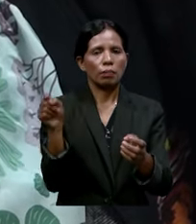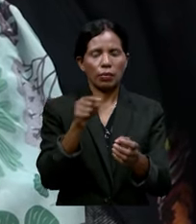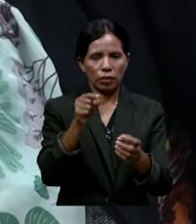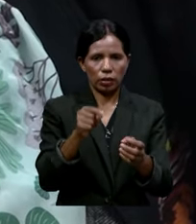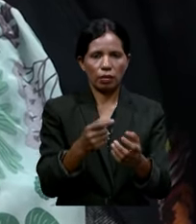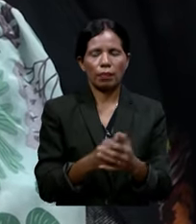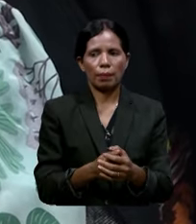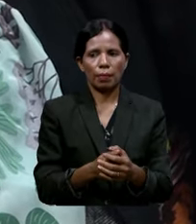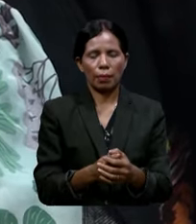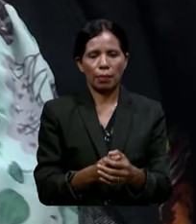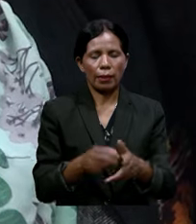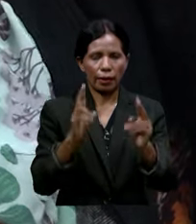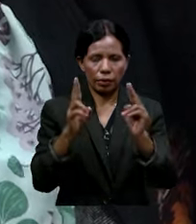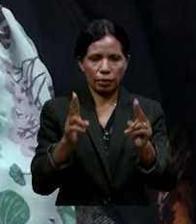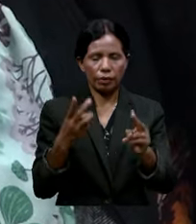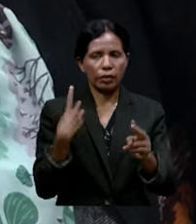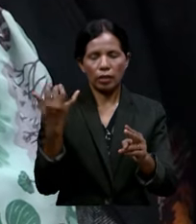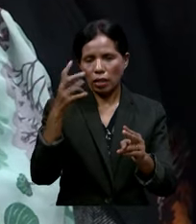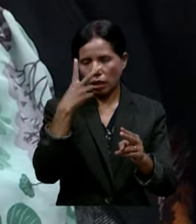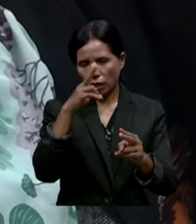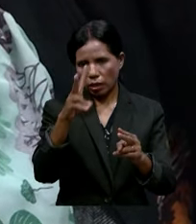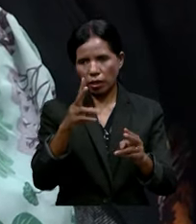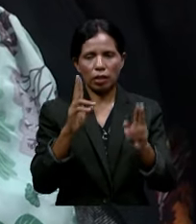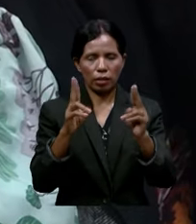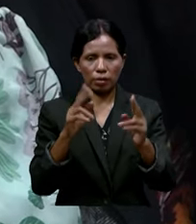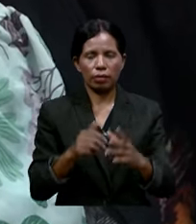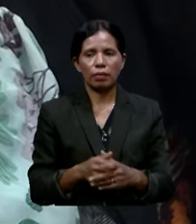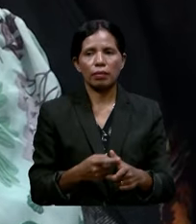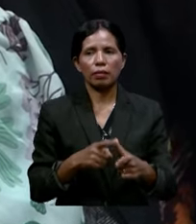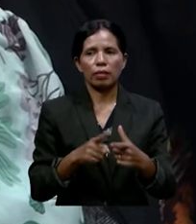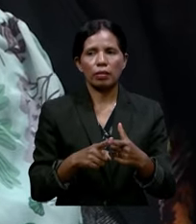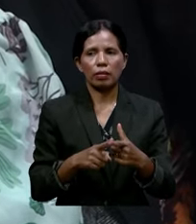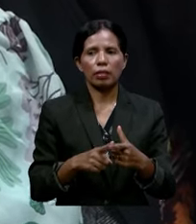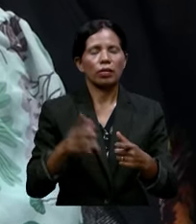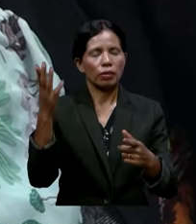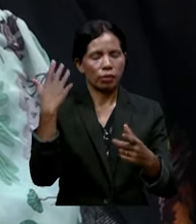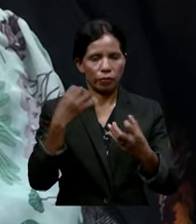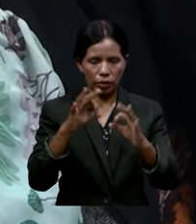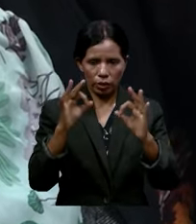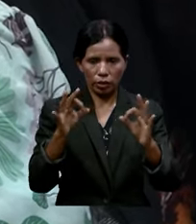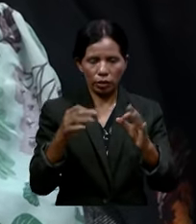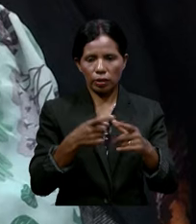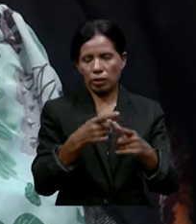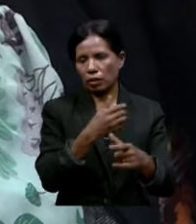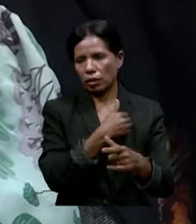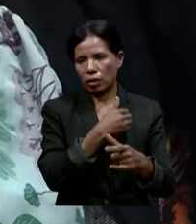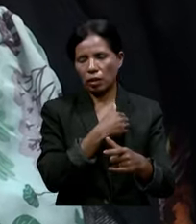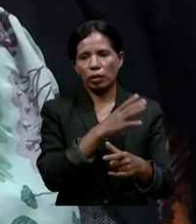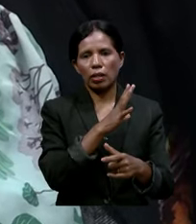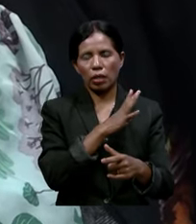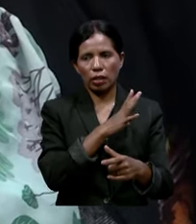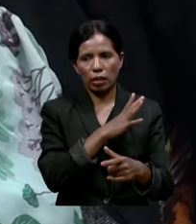memang urgenti, bahkan sih hari lu buat nih memang urgenti, si urgenti nih uluk tiap laiba, ida sih aku urgenti nih hein,